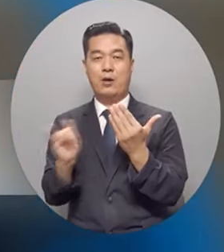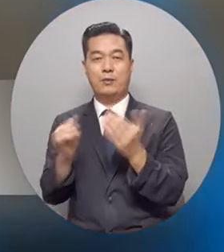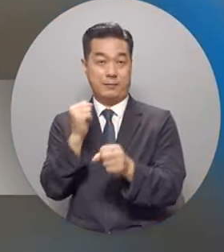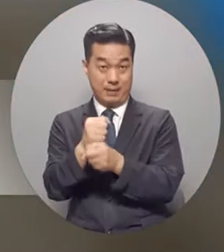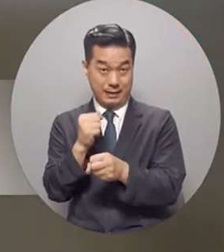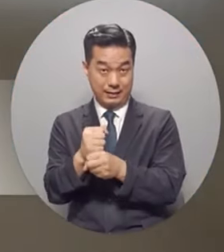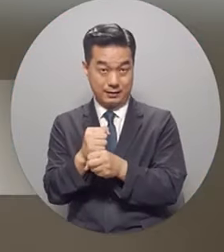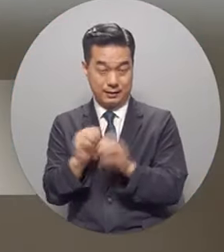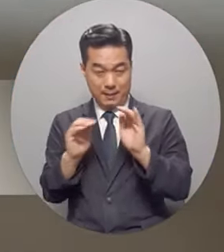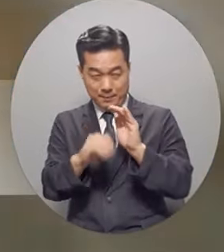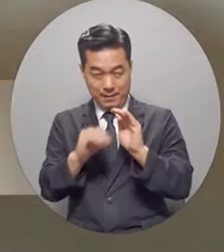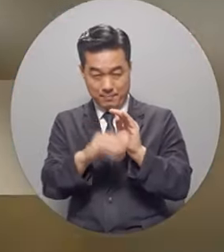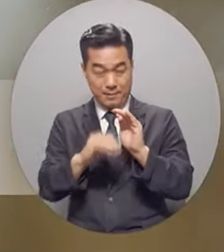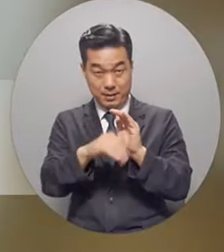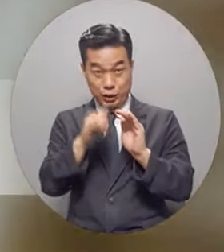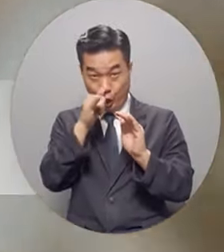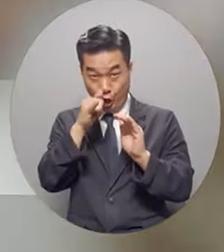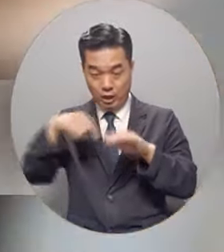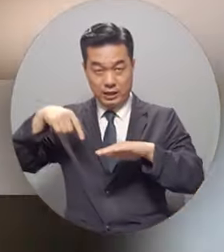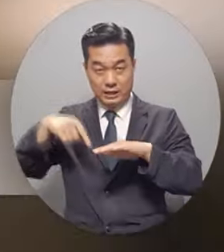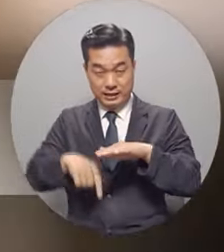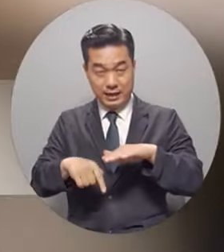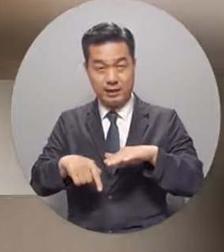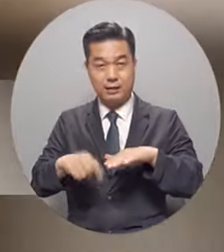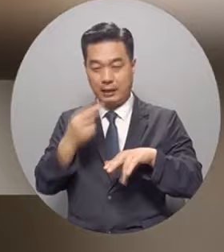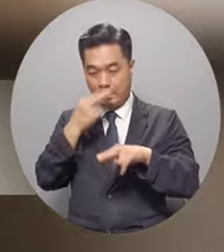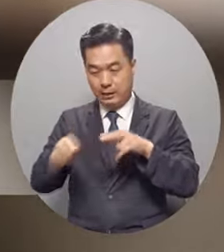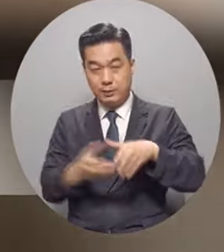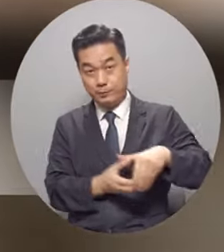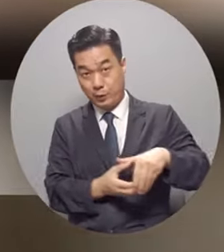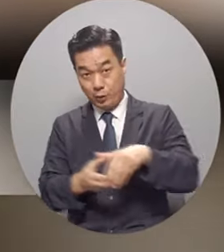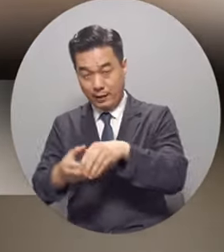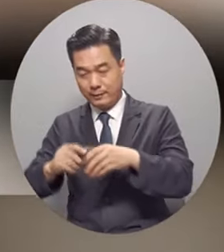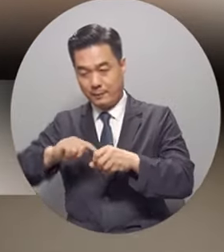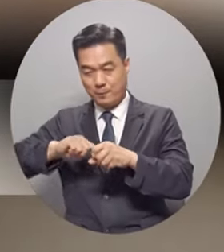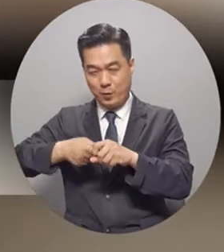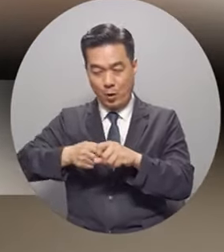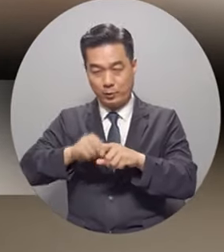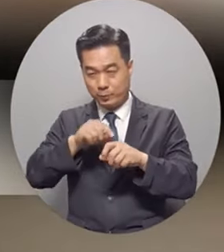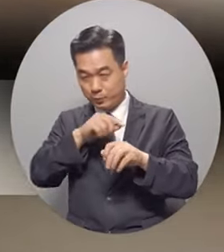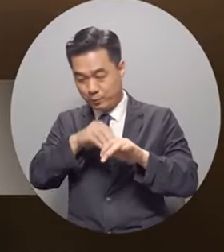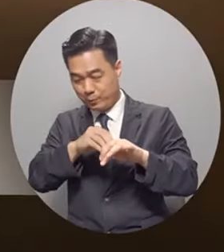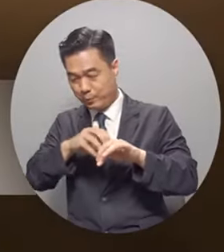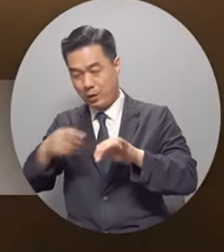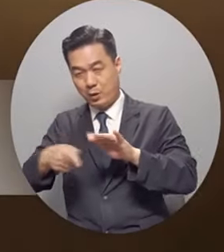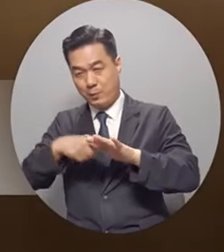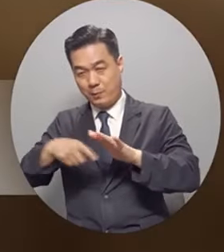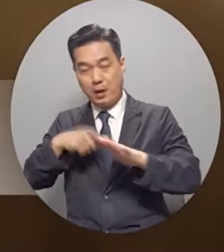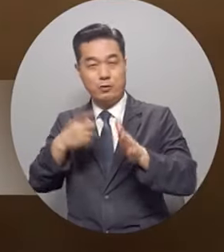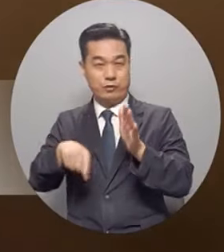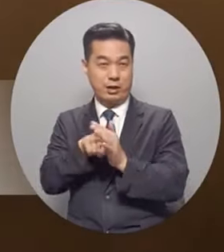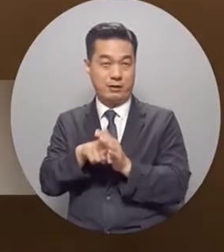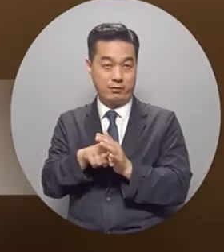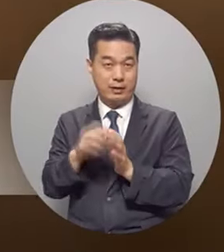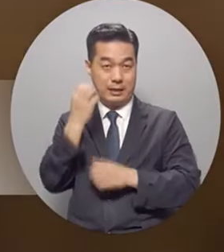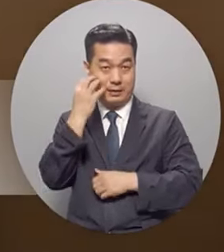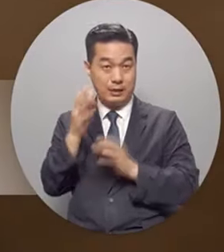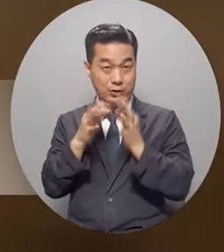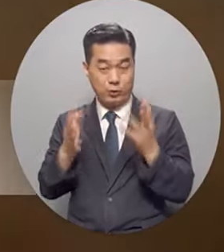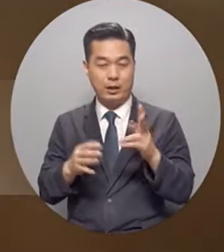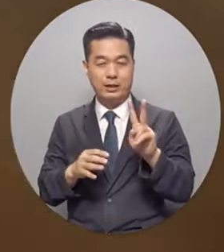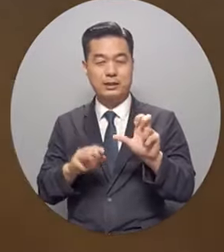땅입니다 이들은 지하에 매설된 송유관에서 기름을 훔치기 위해 4개월 동안 길이 25m